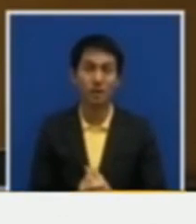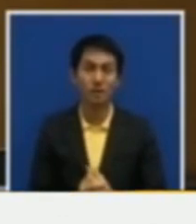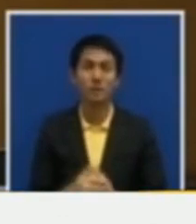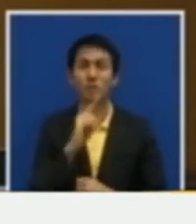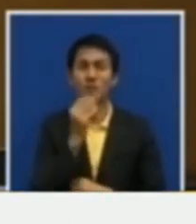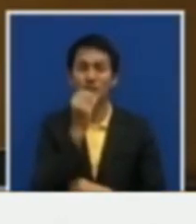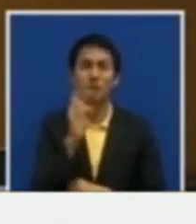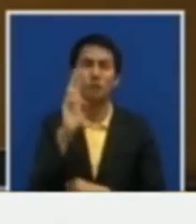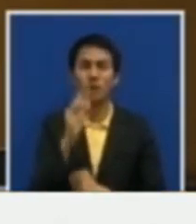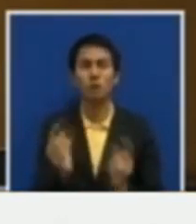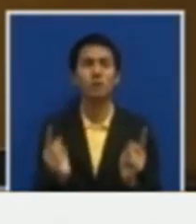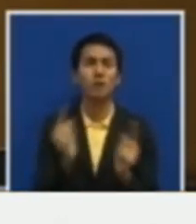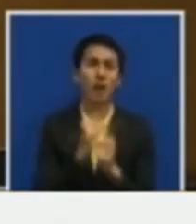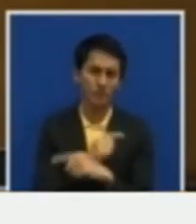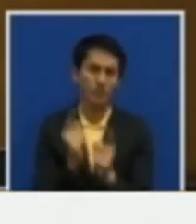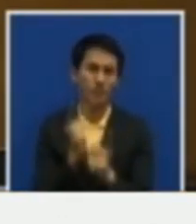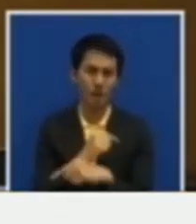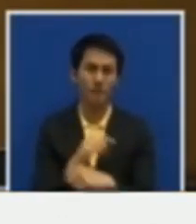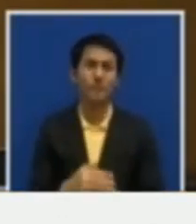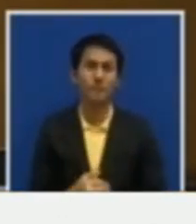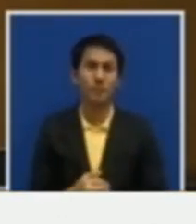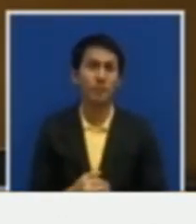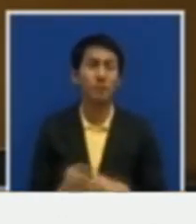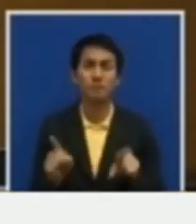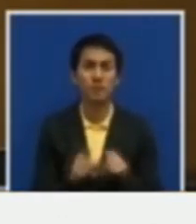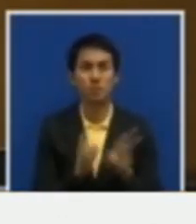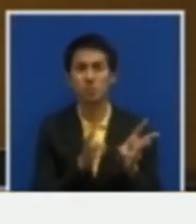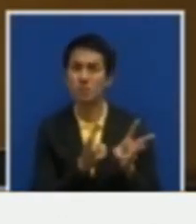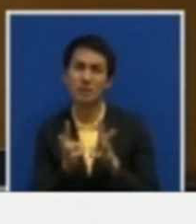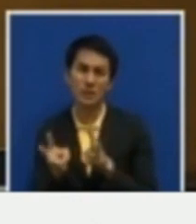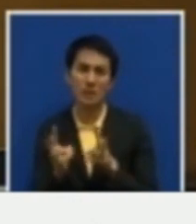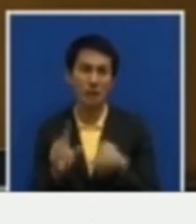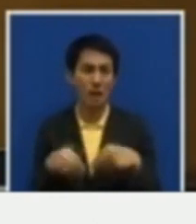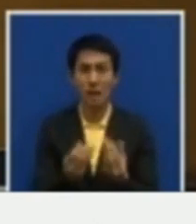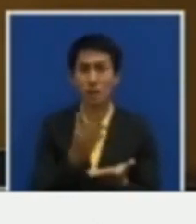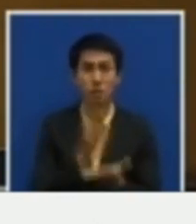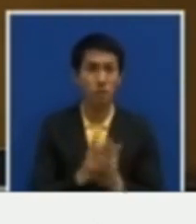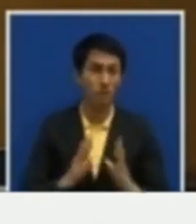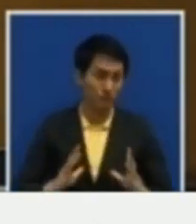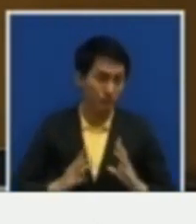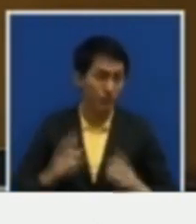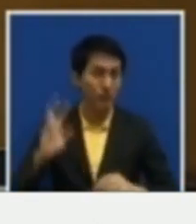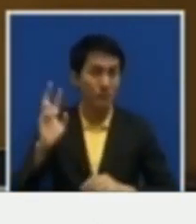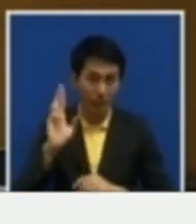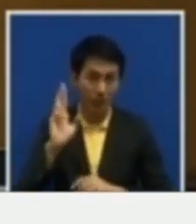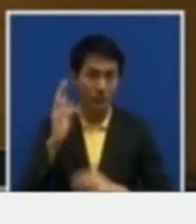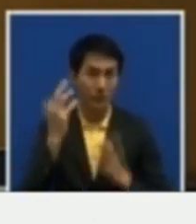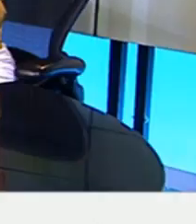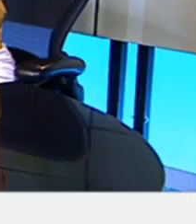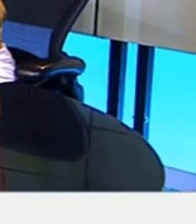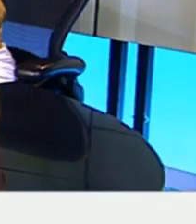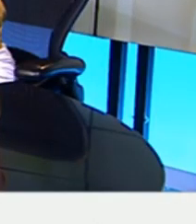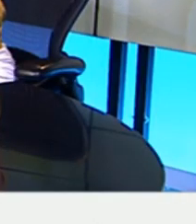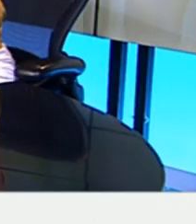การสลับไปไม่เคยมีวิธีปฏิบัติที่ให้สภาหยุดชักหยุดพักไปทานอาหารกลางวันนะฮะ